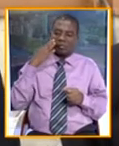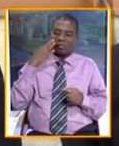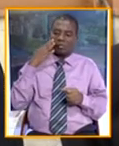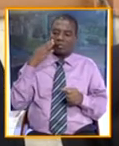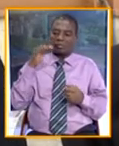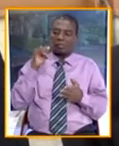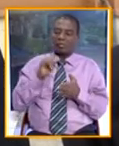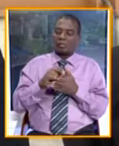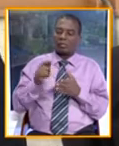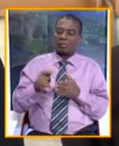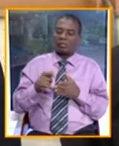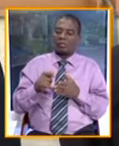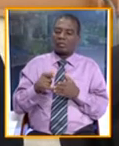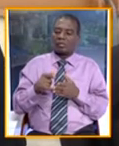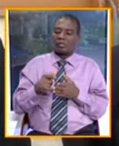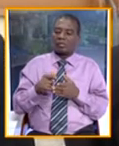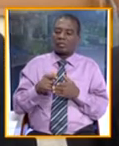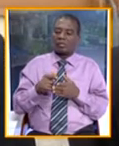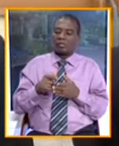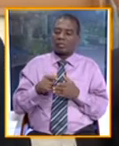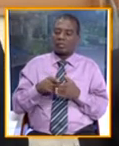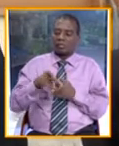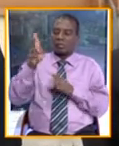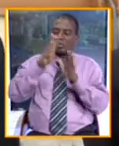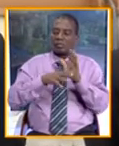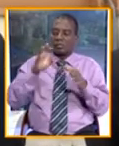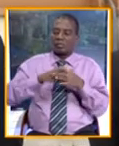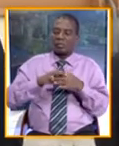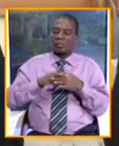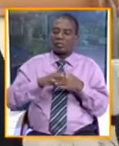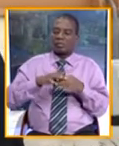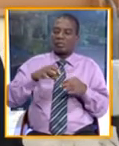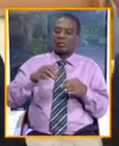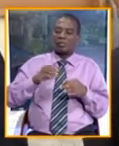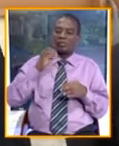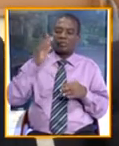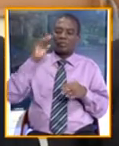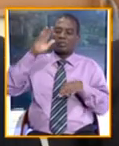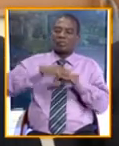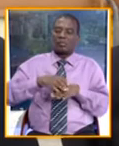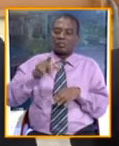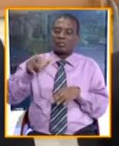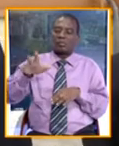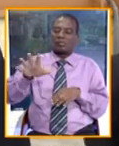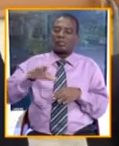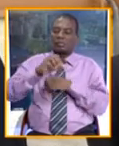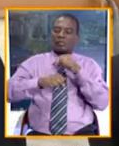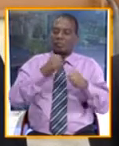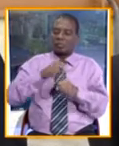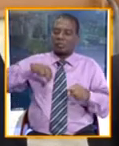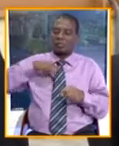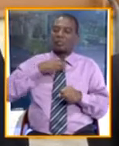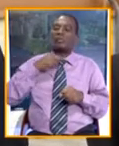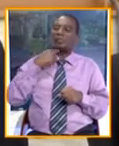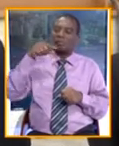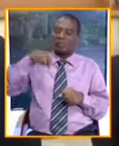Cette mécanisme de location-vente avec des paiements de loyers sur 25 ans, nous nous sommes dit que c'était possible. C'est